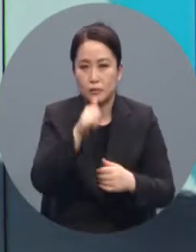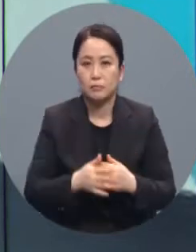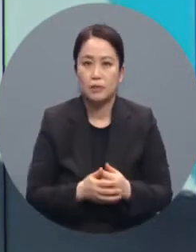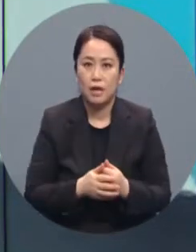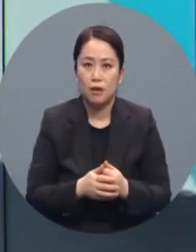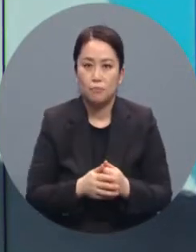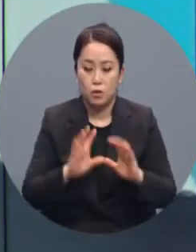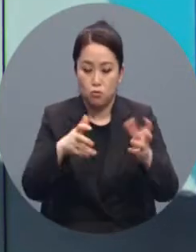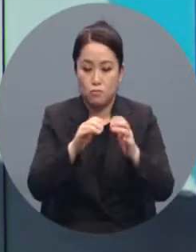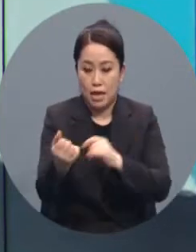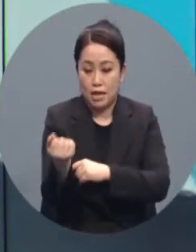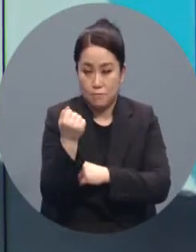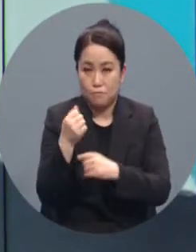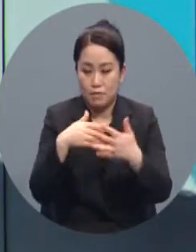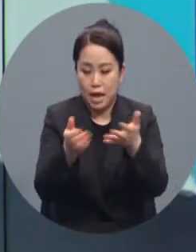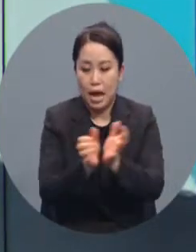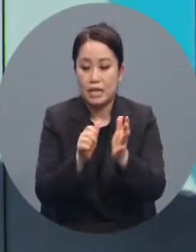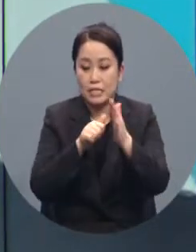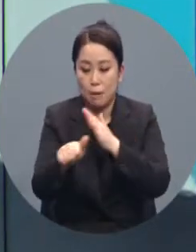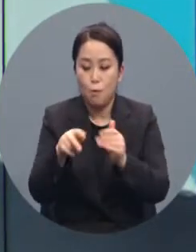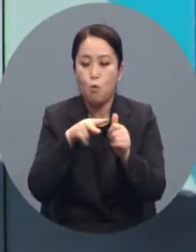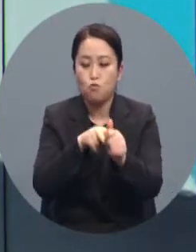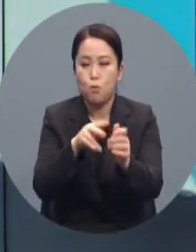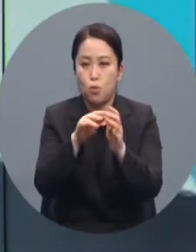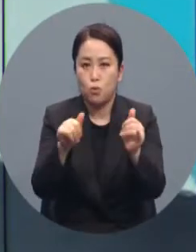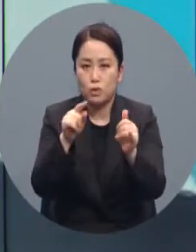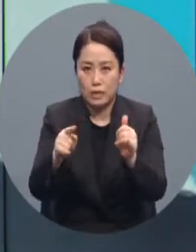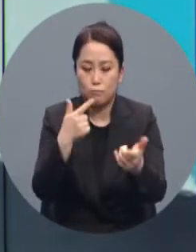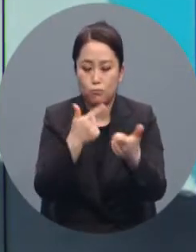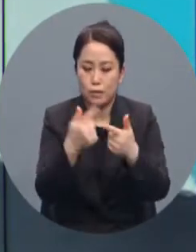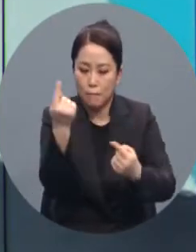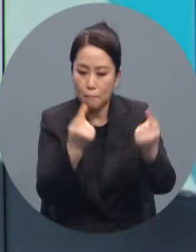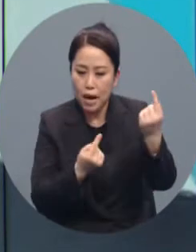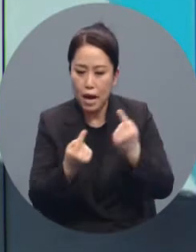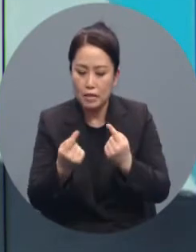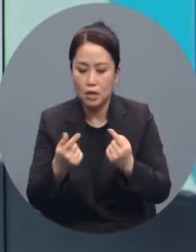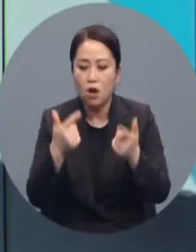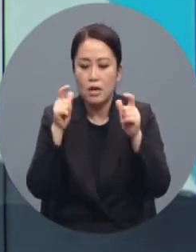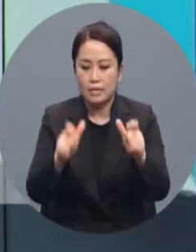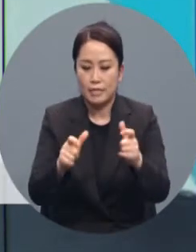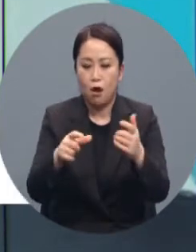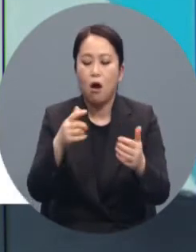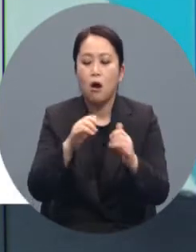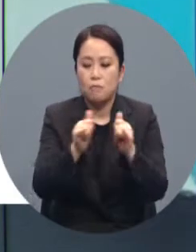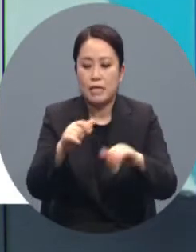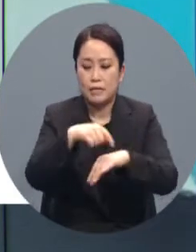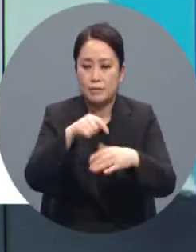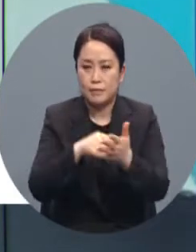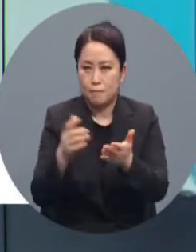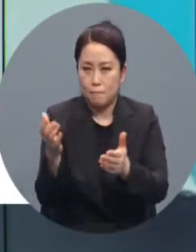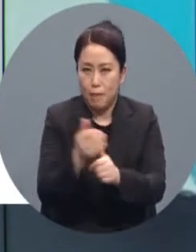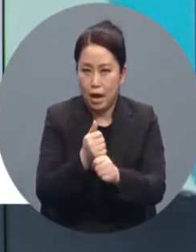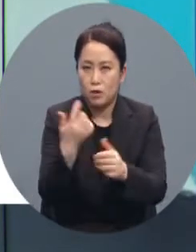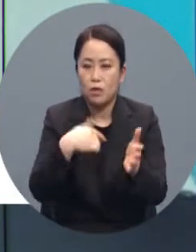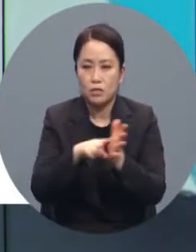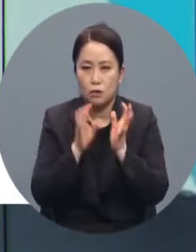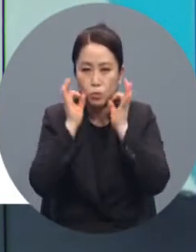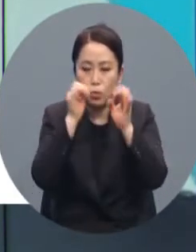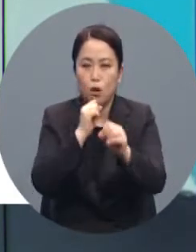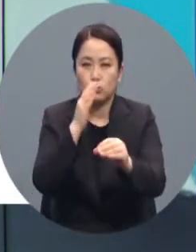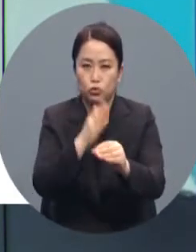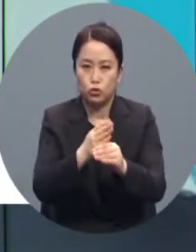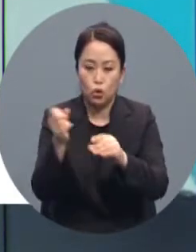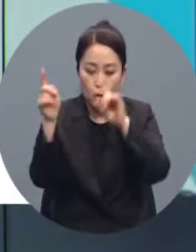국민의힘 당대표 후보들이 잇따라 부산을 찾아 지역 민심 확보에 공을 들이고 있습니다. 전국적인 캐스팅보트 지역으로 떠오른